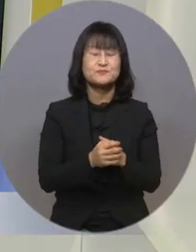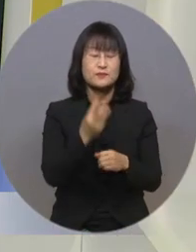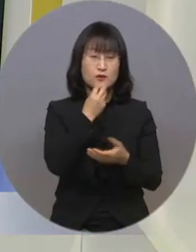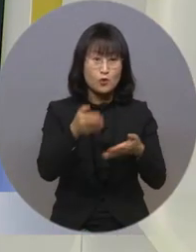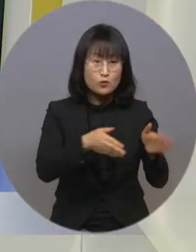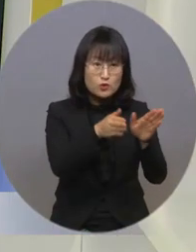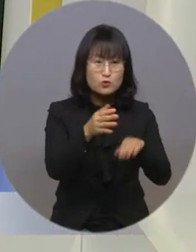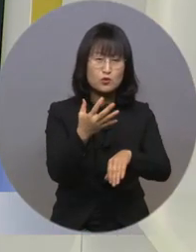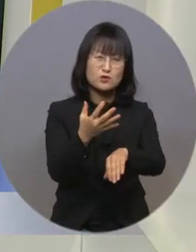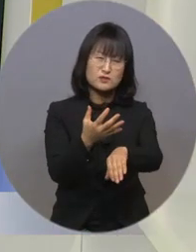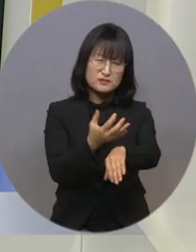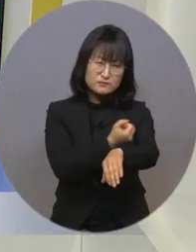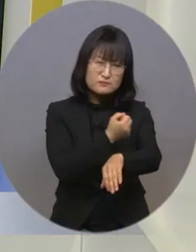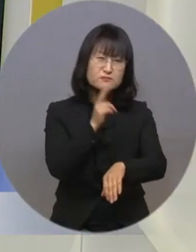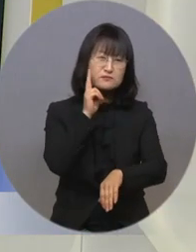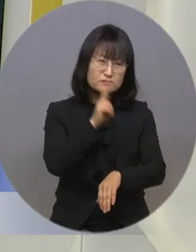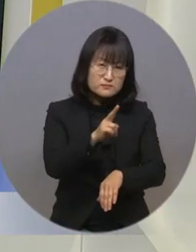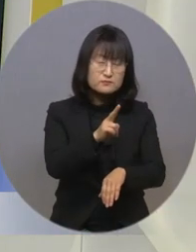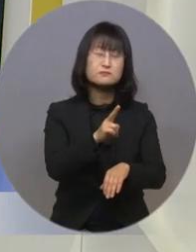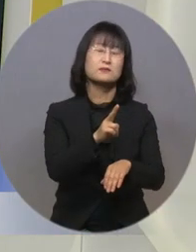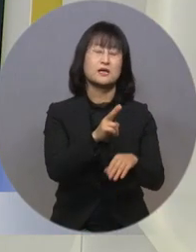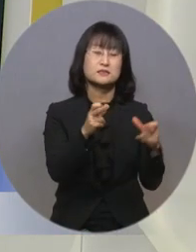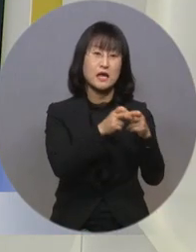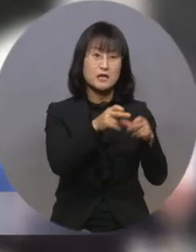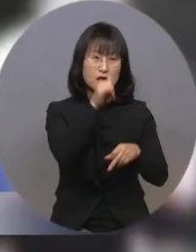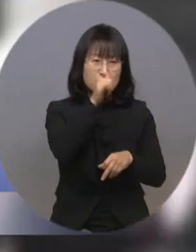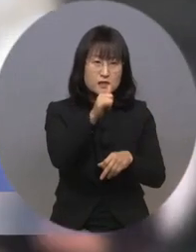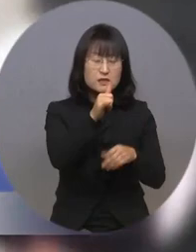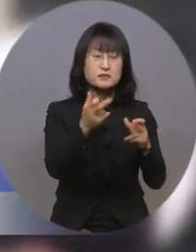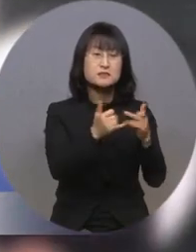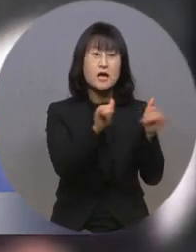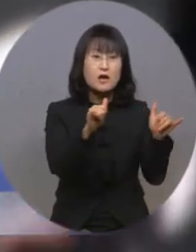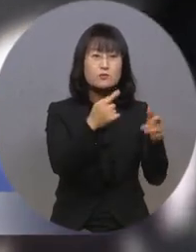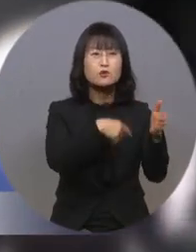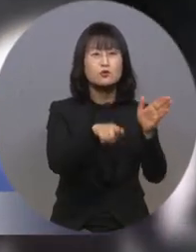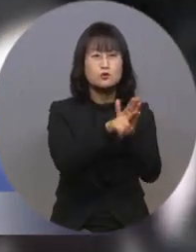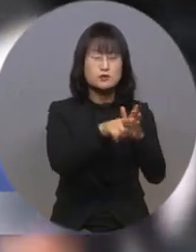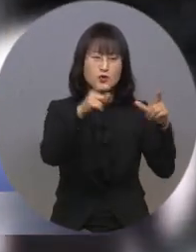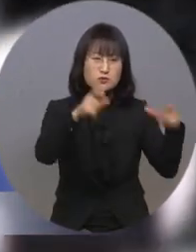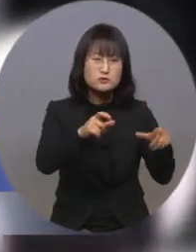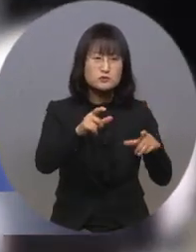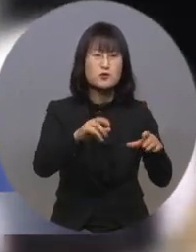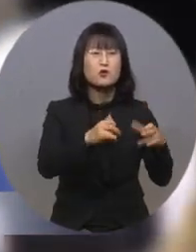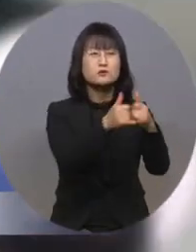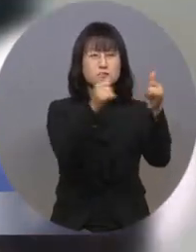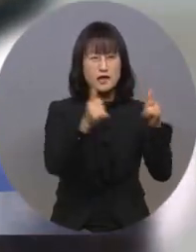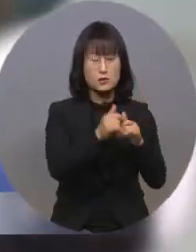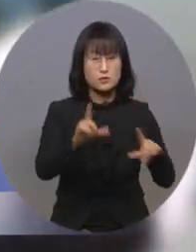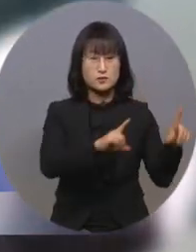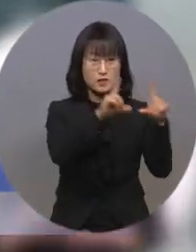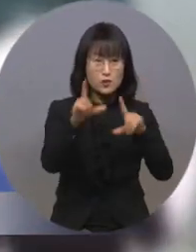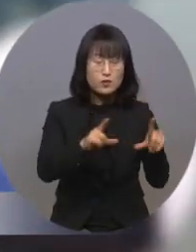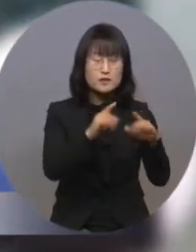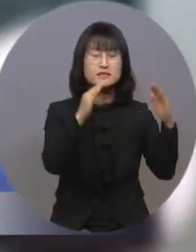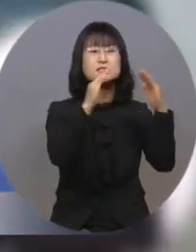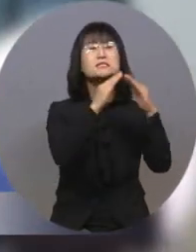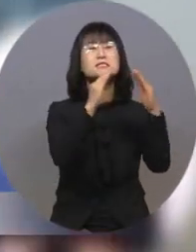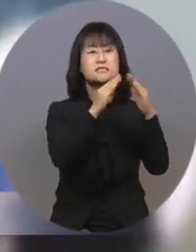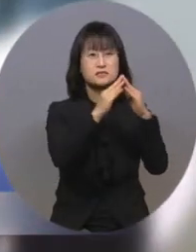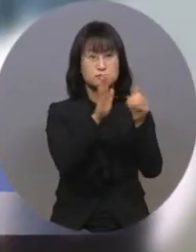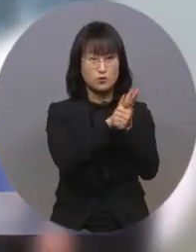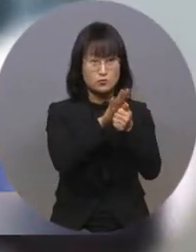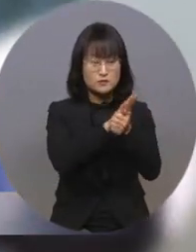경기도는 심한 정도의 장애가 있는 도민들을 대상으로 지역사회에서 생활할 수 있는 다양한 주거지원 서비스를